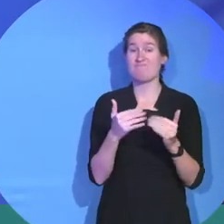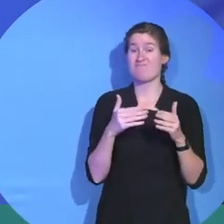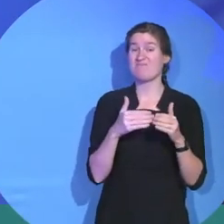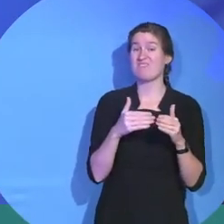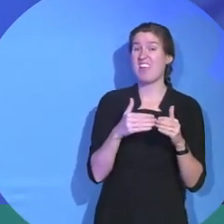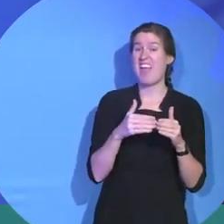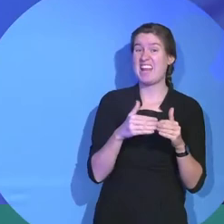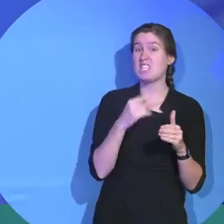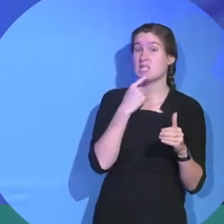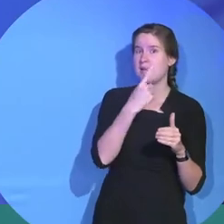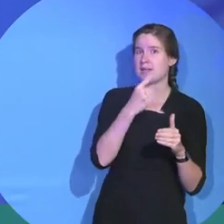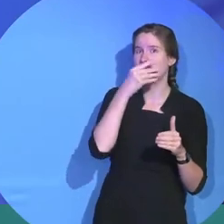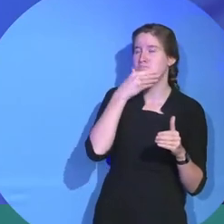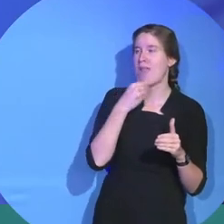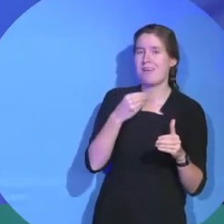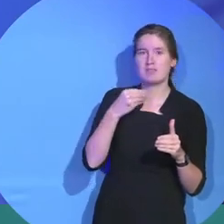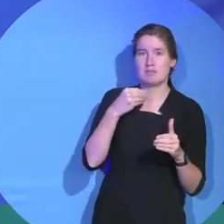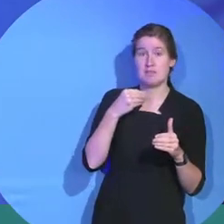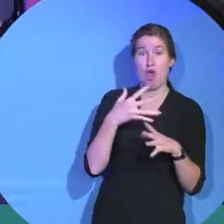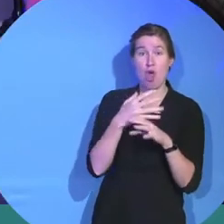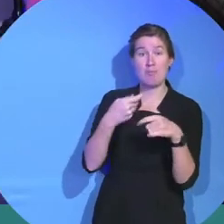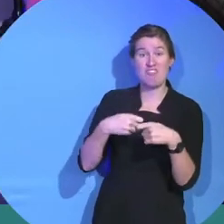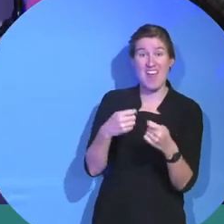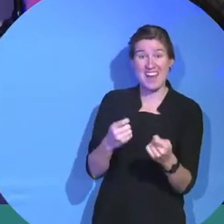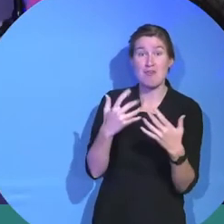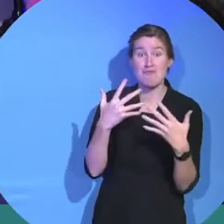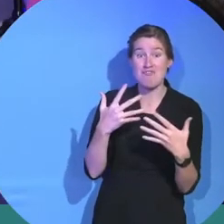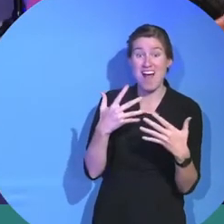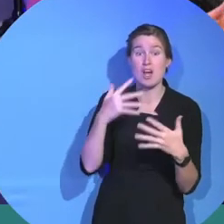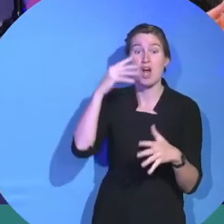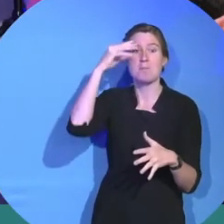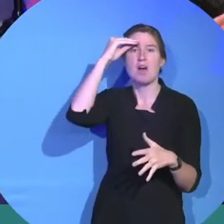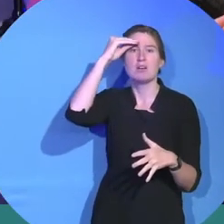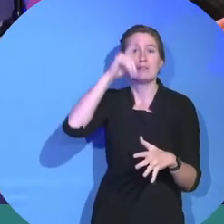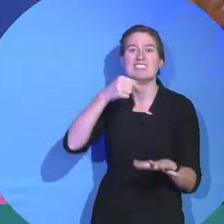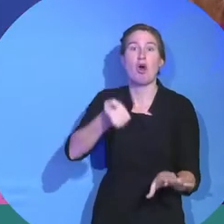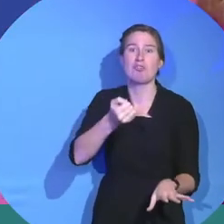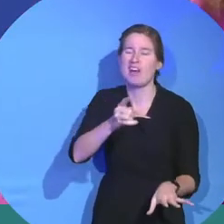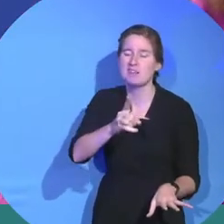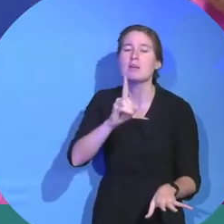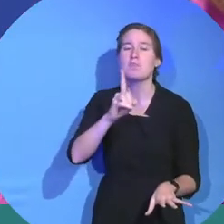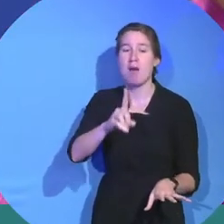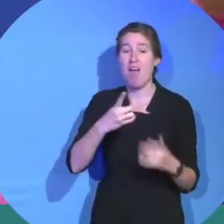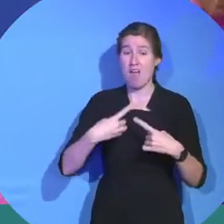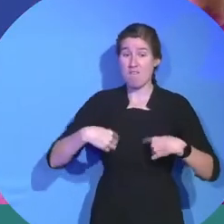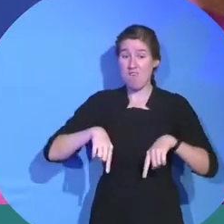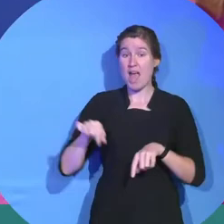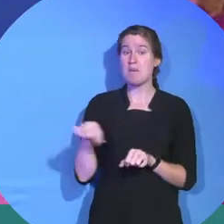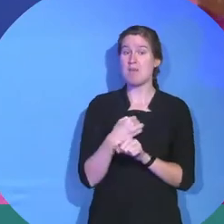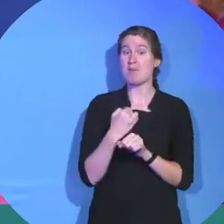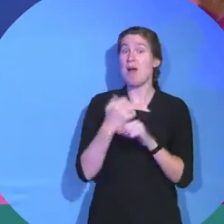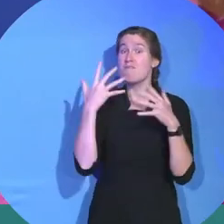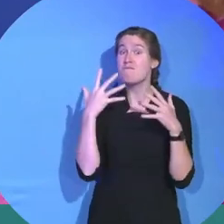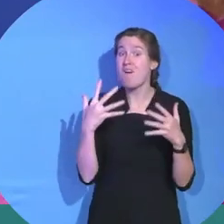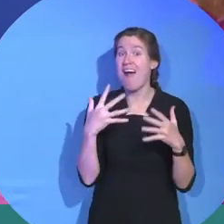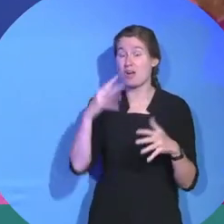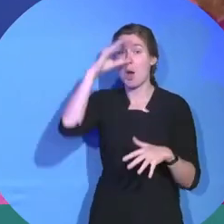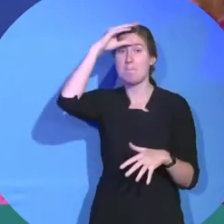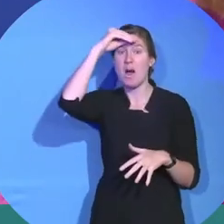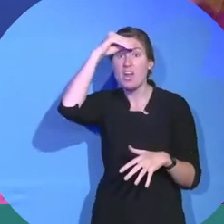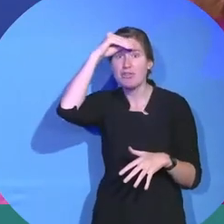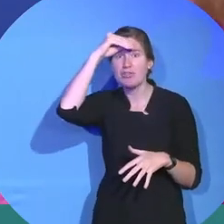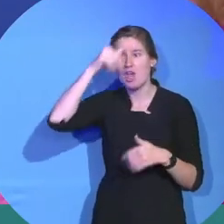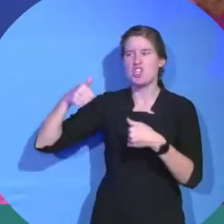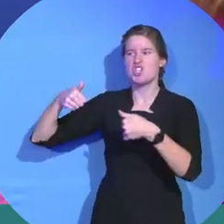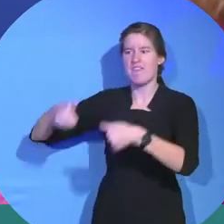mannen over het algemeen, ik zal natuurlijk niet alle mannen over één kam scheren, want dat is niet eerlijk, maar over het algemeen maken wij mee dat de mannen dwingen tot abortus. Ja.